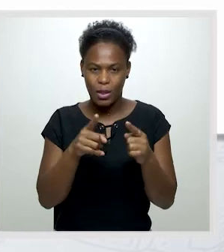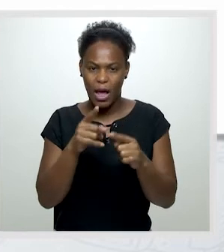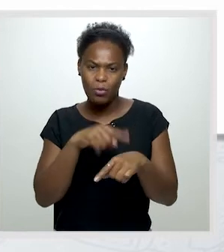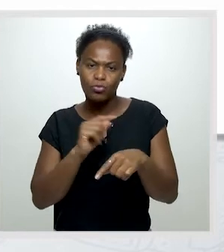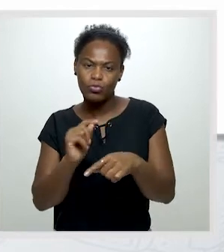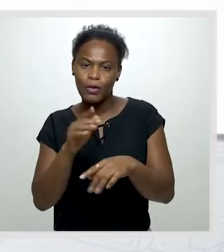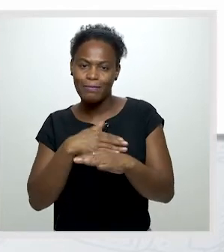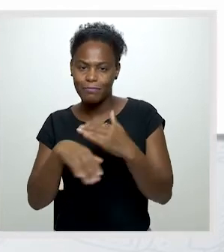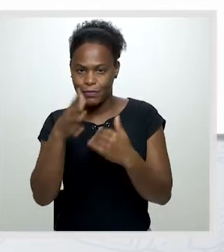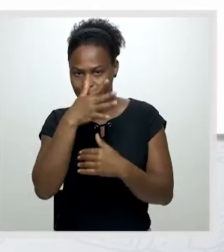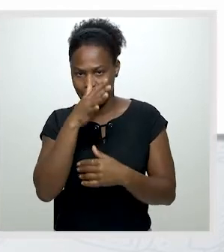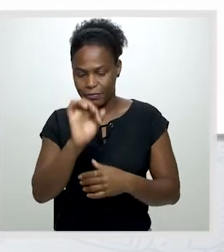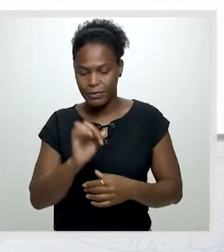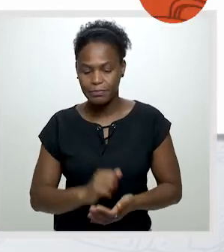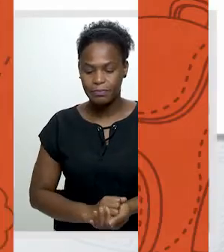activité.